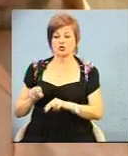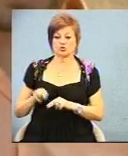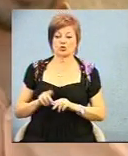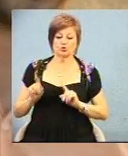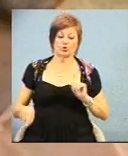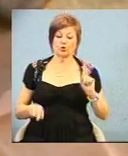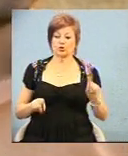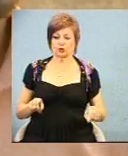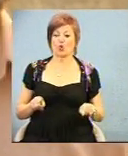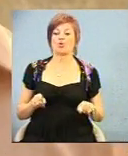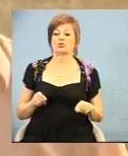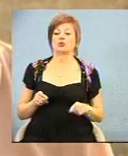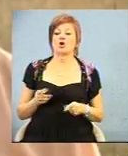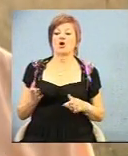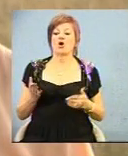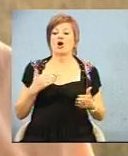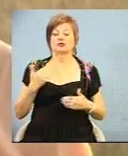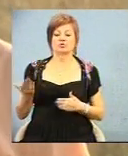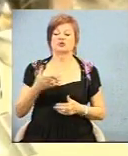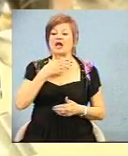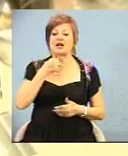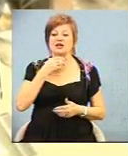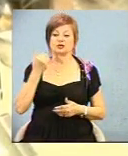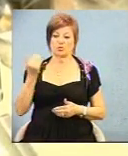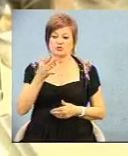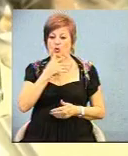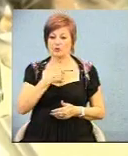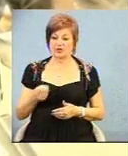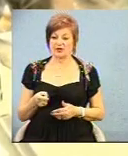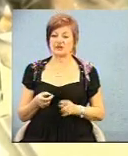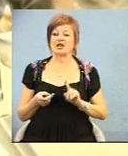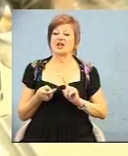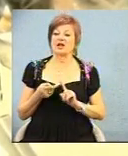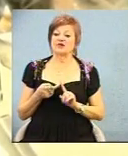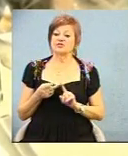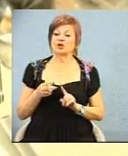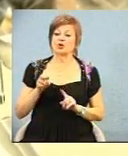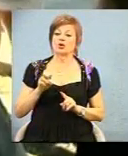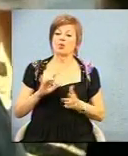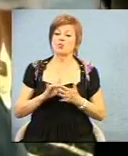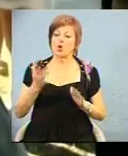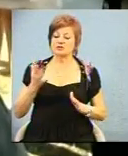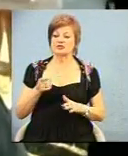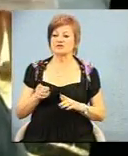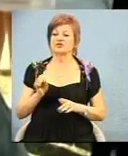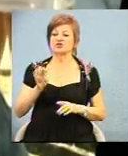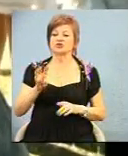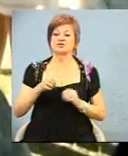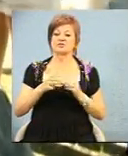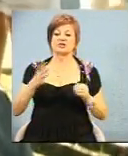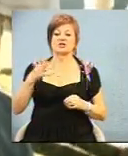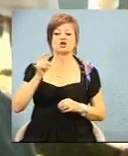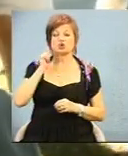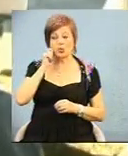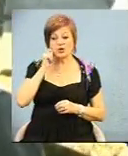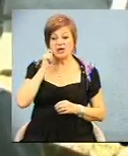и то относящиеся к литовскому периоду. Інша накладка бронзова і вже на 100 років старша – 14-15